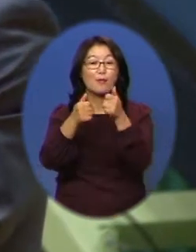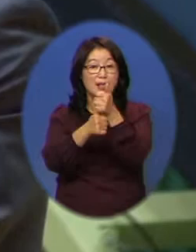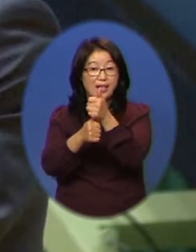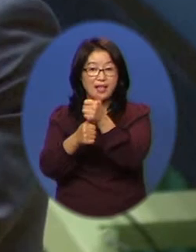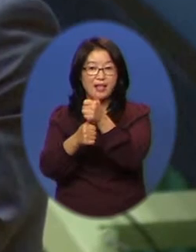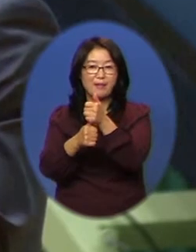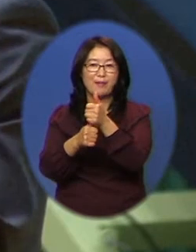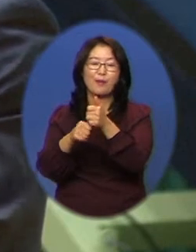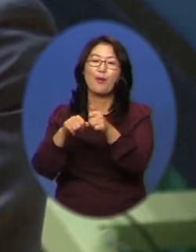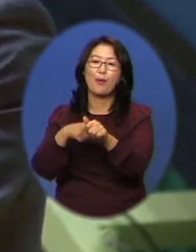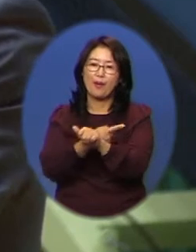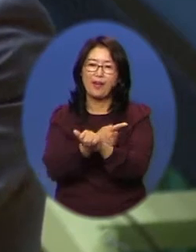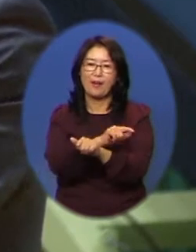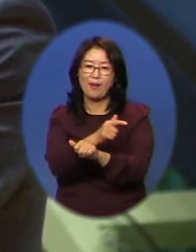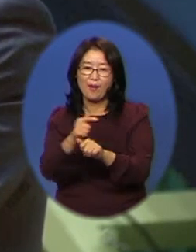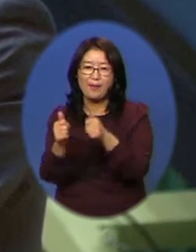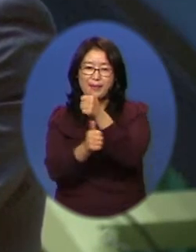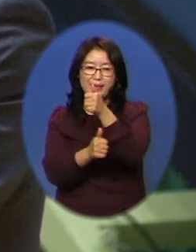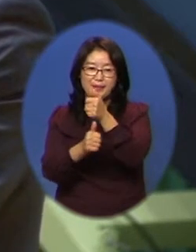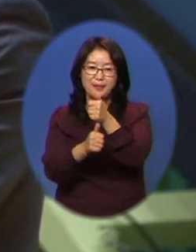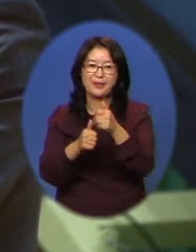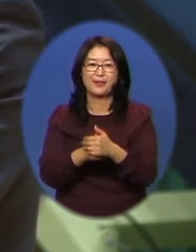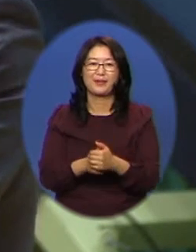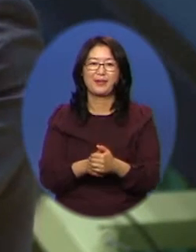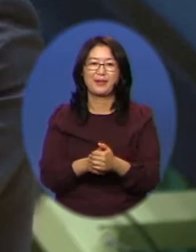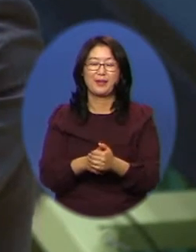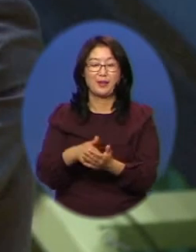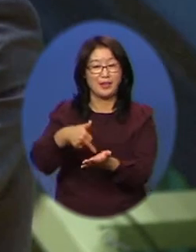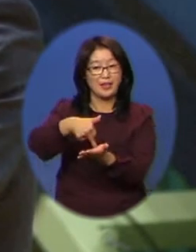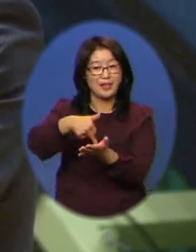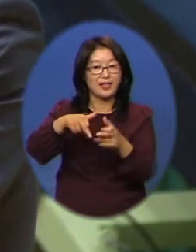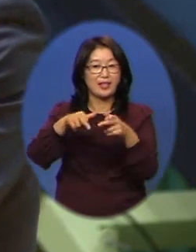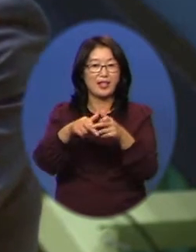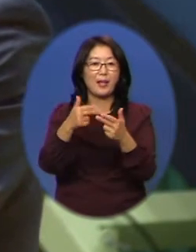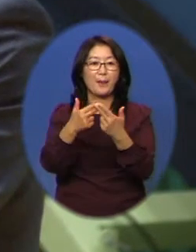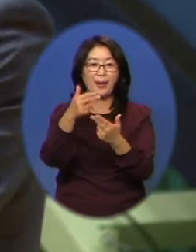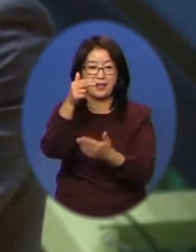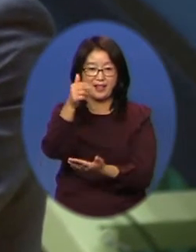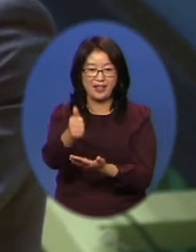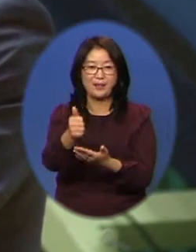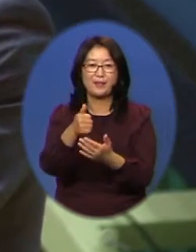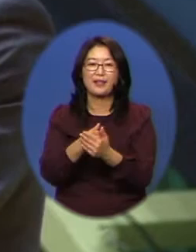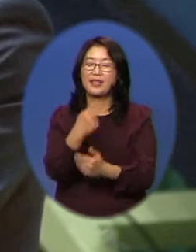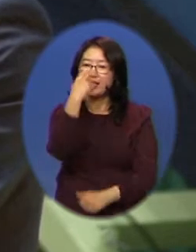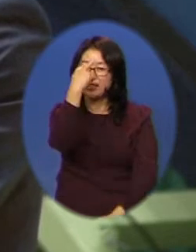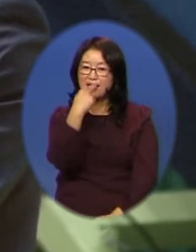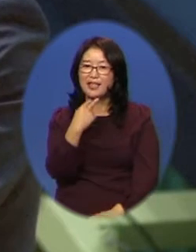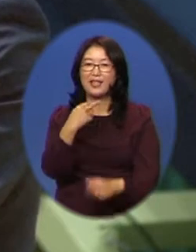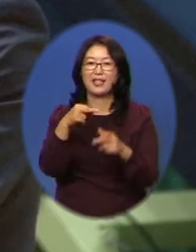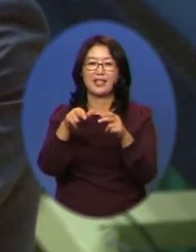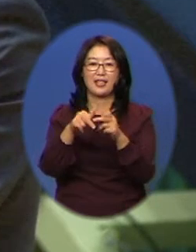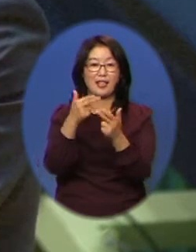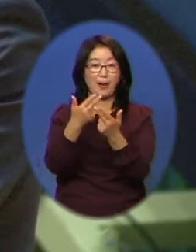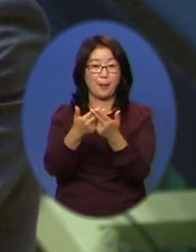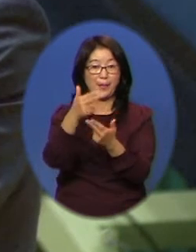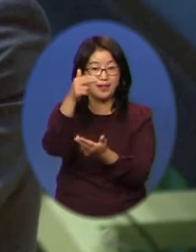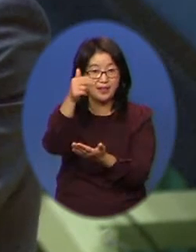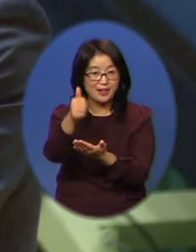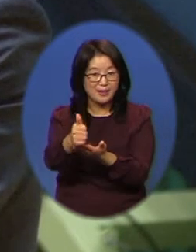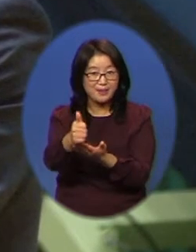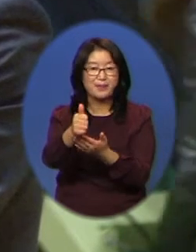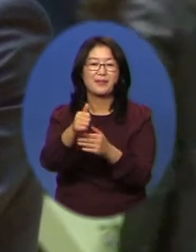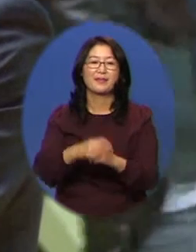여러분, 그리고 홍성군 지체장애인협회 복천규 지회장님, 시각장애인협회 김흥렬 지회장님,